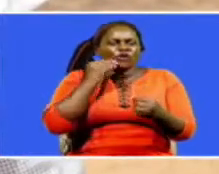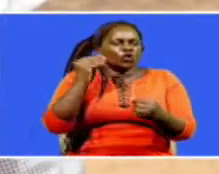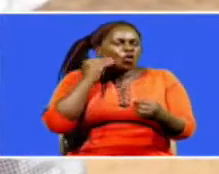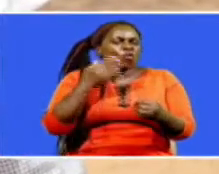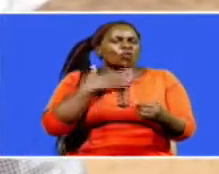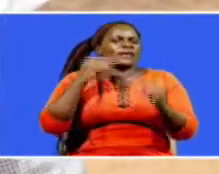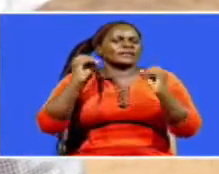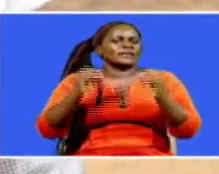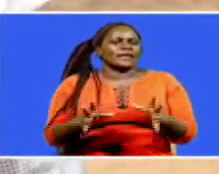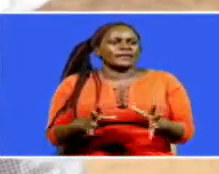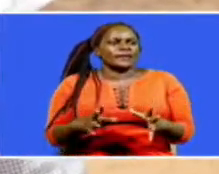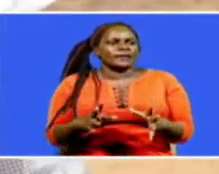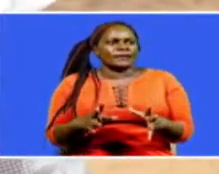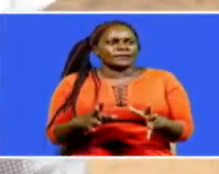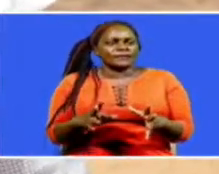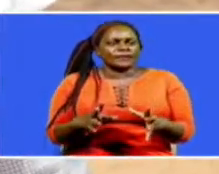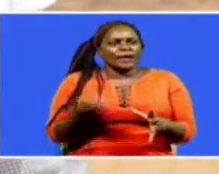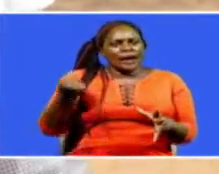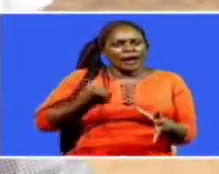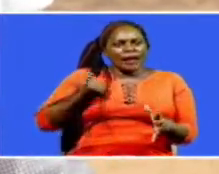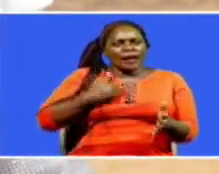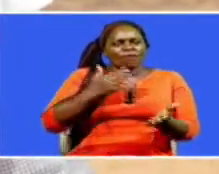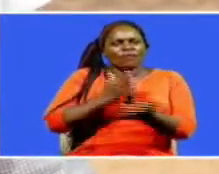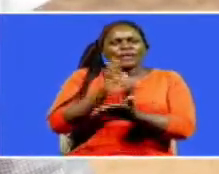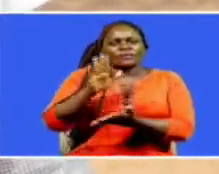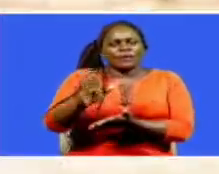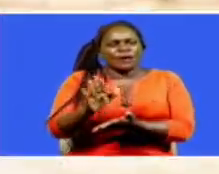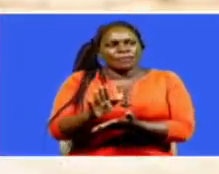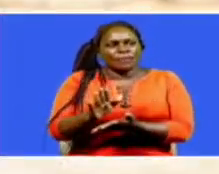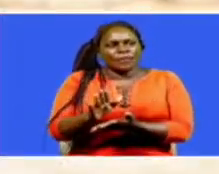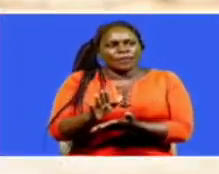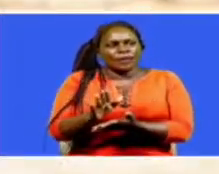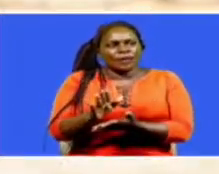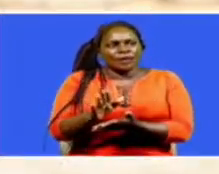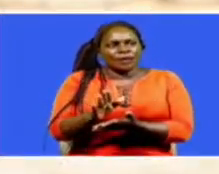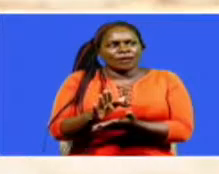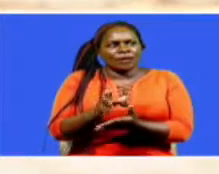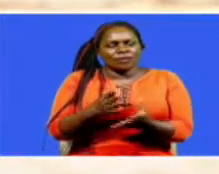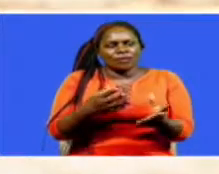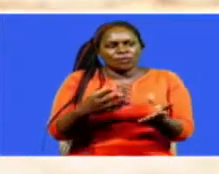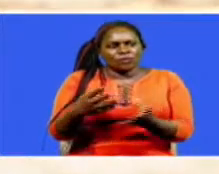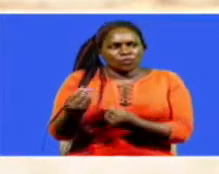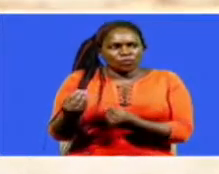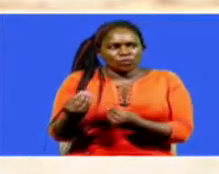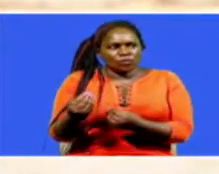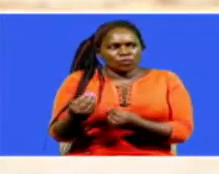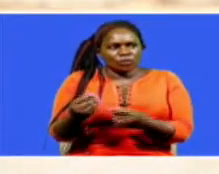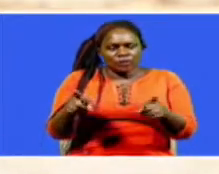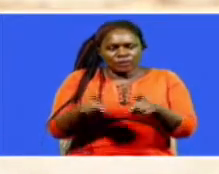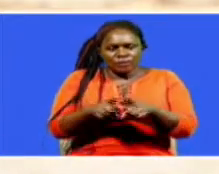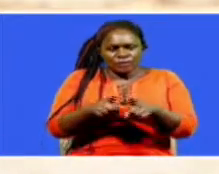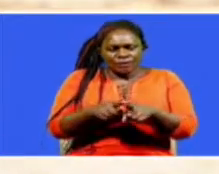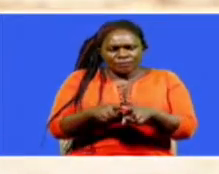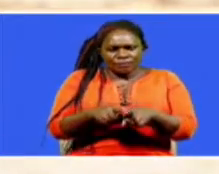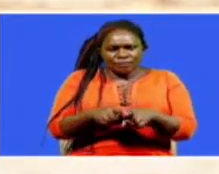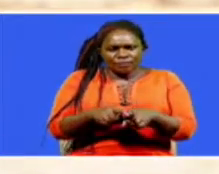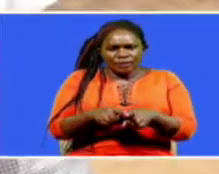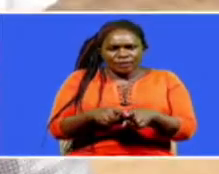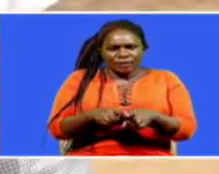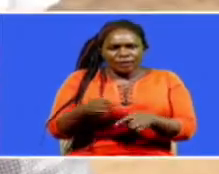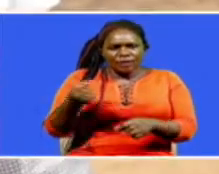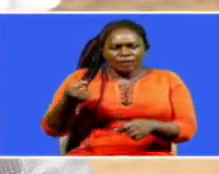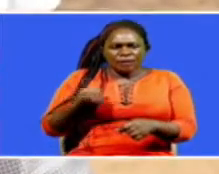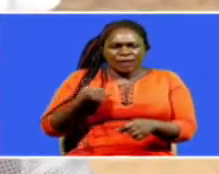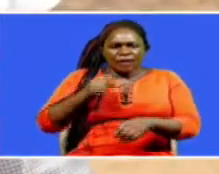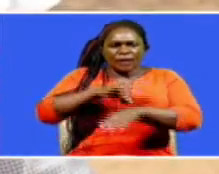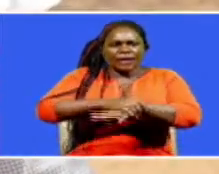ikidhulumiwa anafichwa haki yake. Hiyo mzee anapata kitu kidogo, analeta gondo, hiyo mwenye analeta tu ndio anakula. Msichana hapati